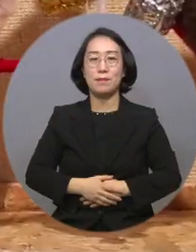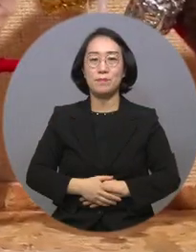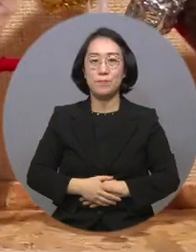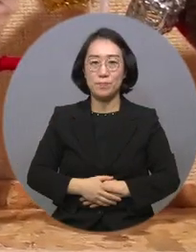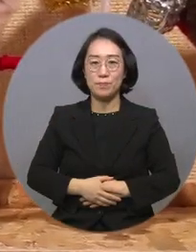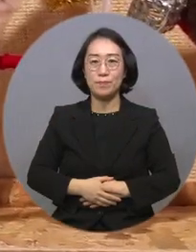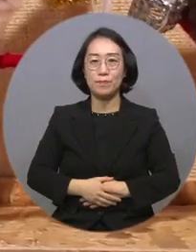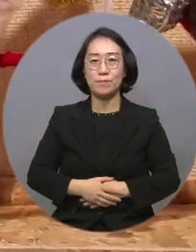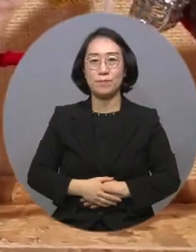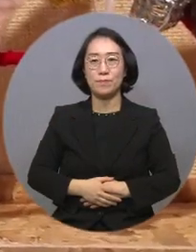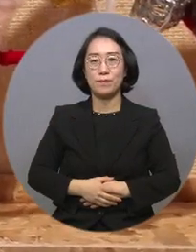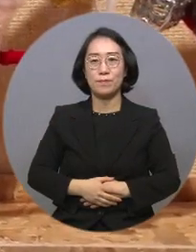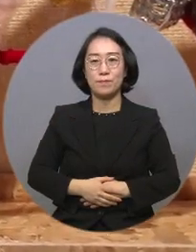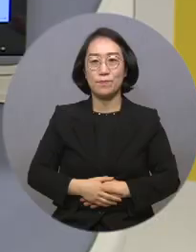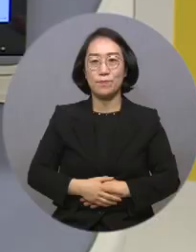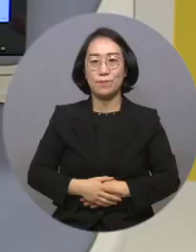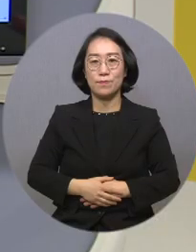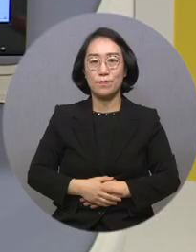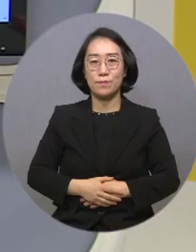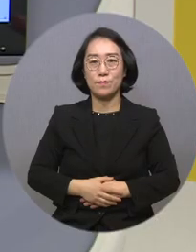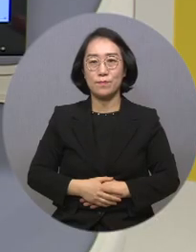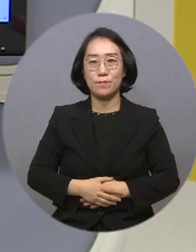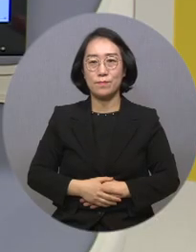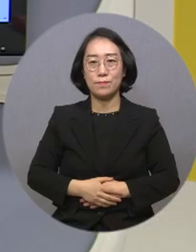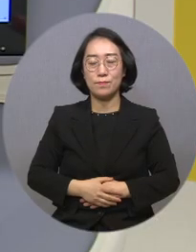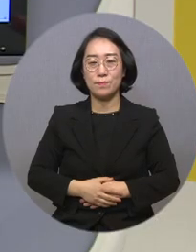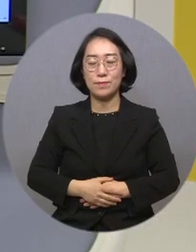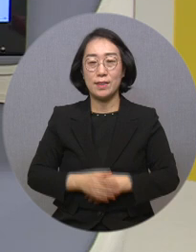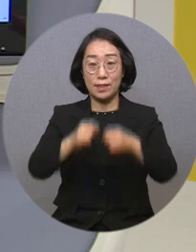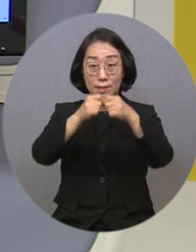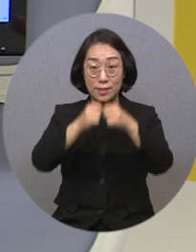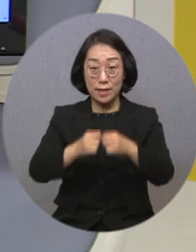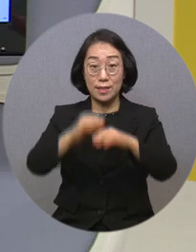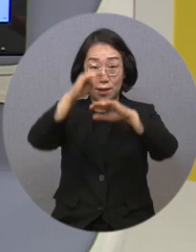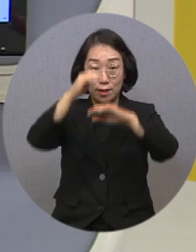뉴스 이영춘입니다. 이 밖에 자세한